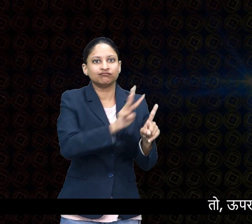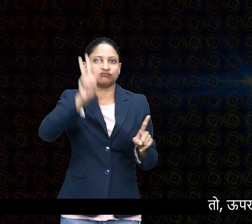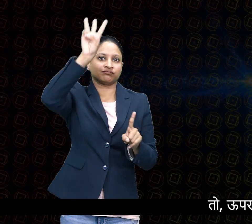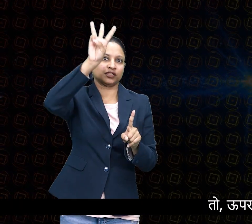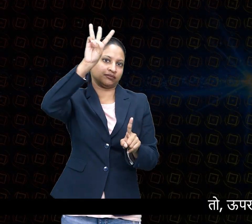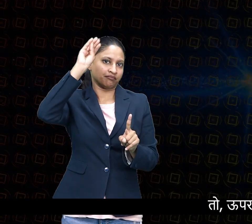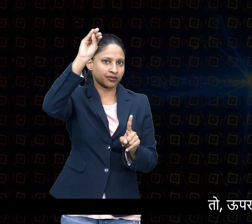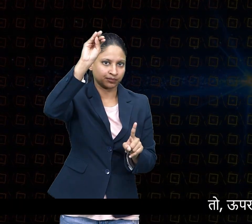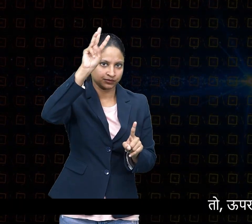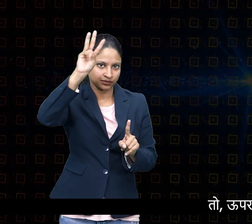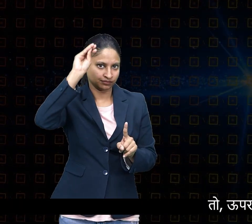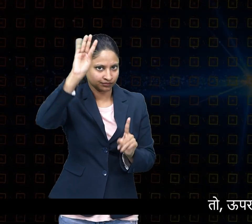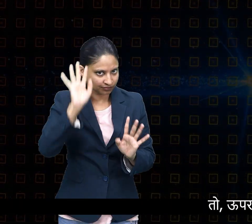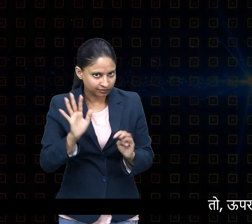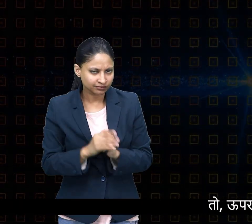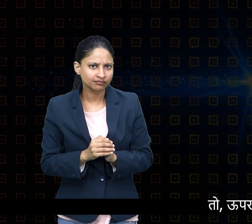तो ऊपर 3 लिखें।